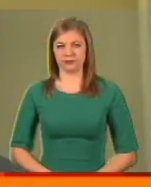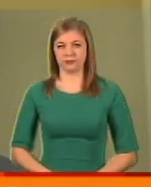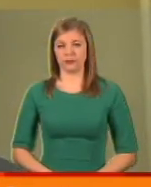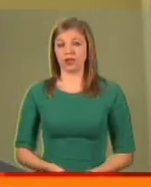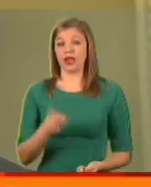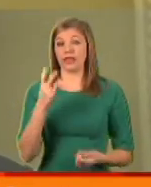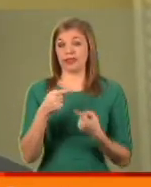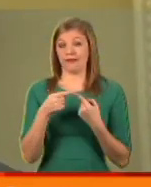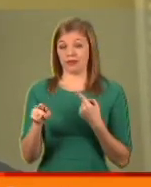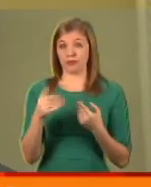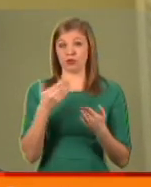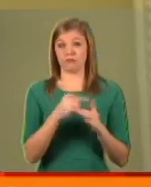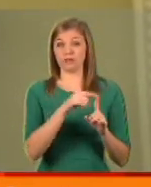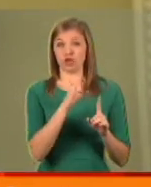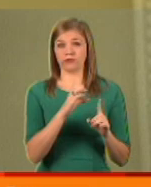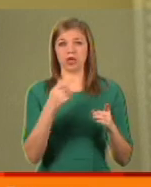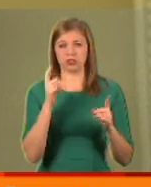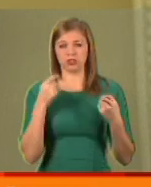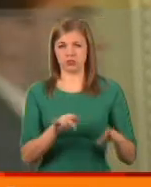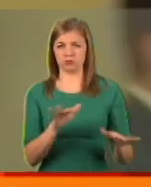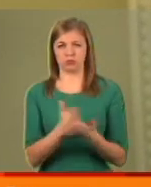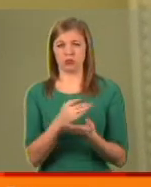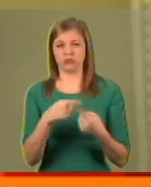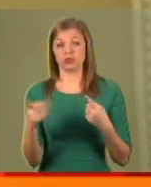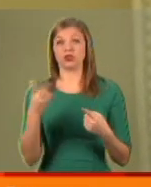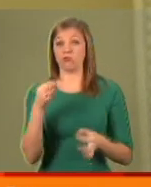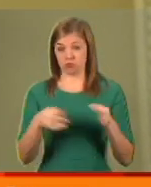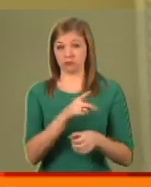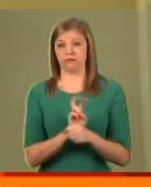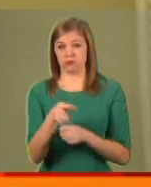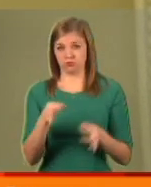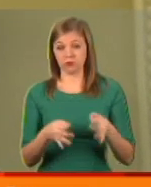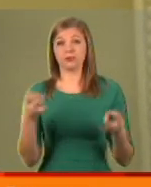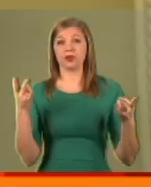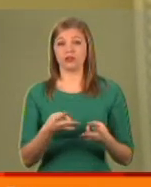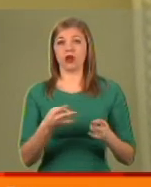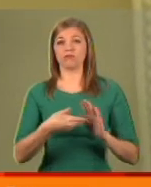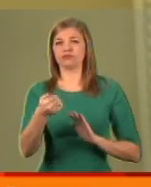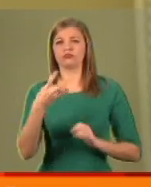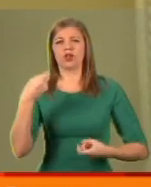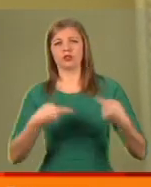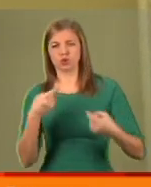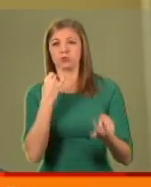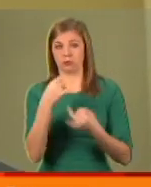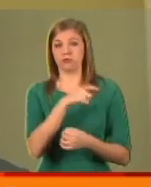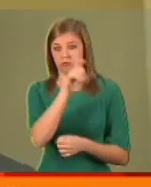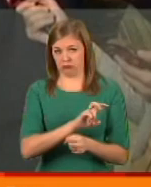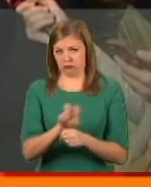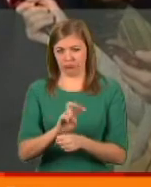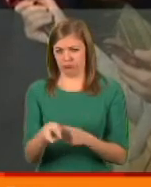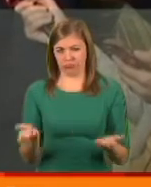То, на відміну від них, Саакашвілі діє зовсім по-інакшому. Треба йти в суди, він ходить в суди. Треба йти на якісь дискусії, на якісь розмови, він ходить на ці